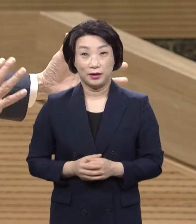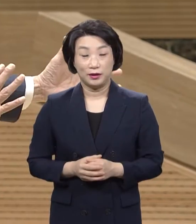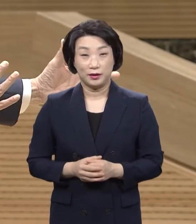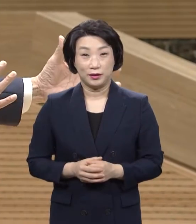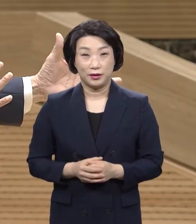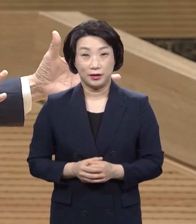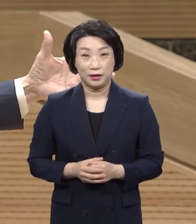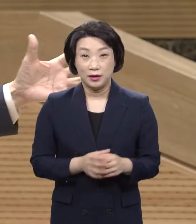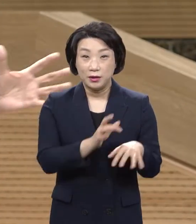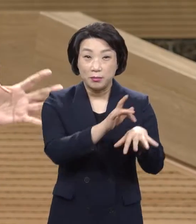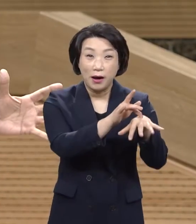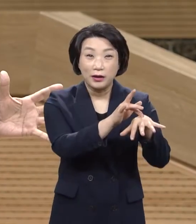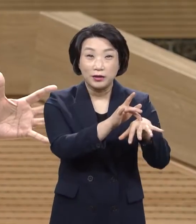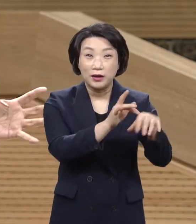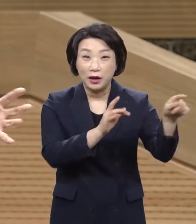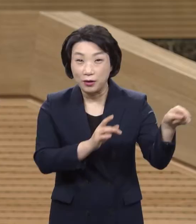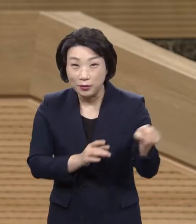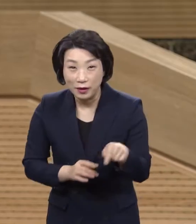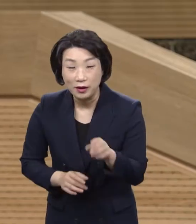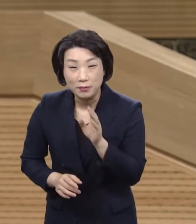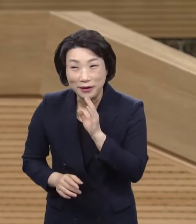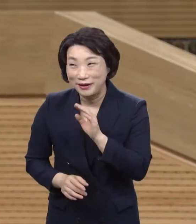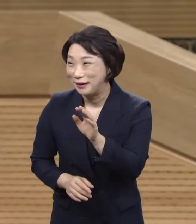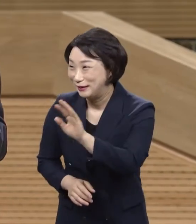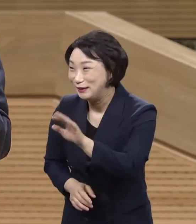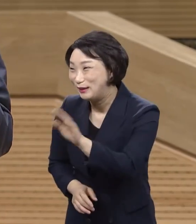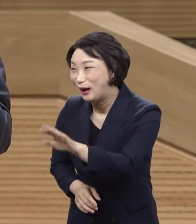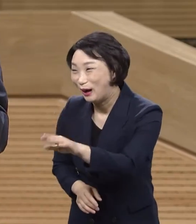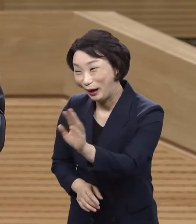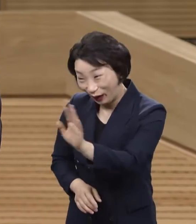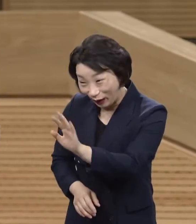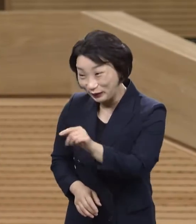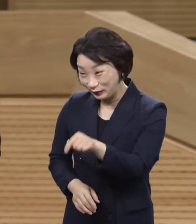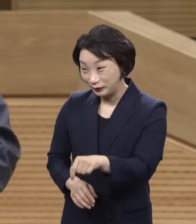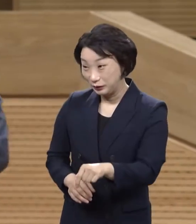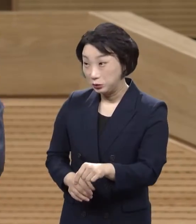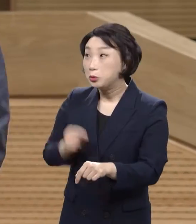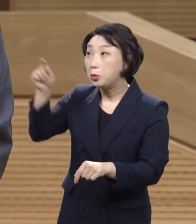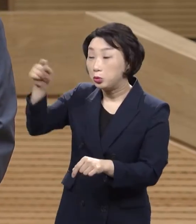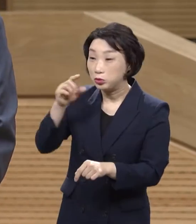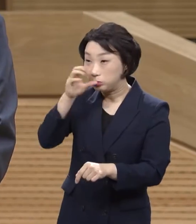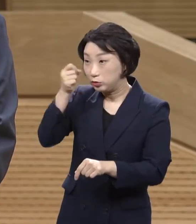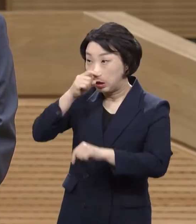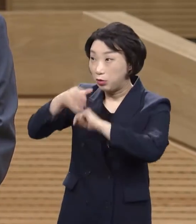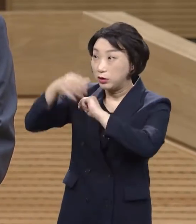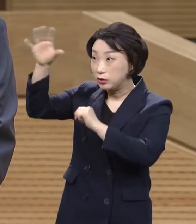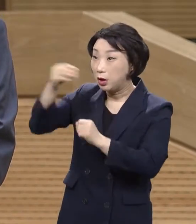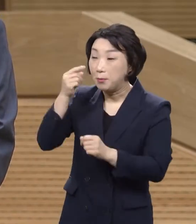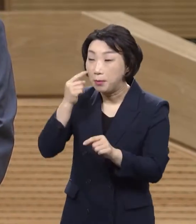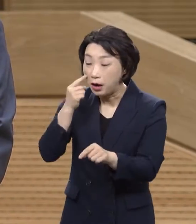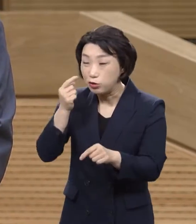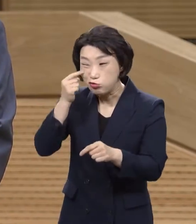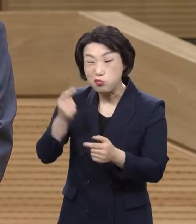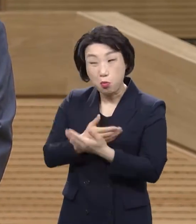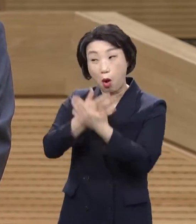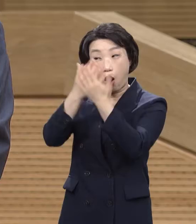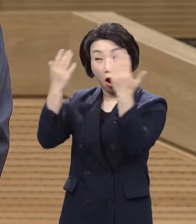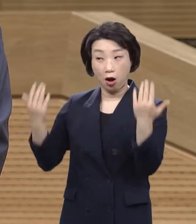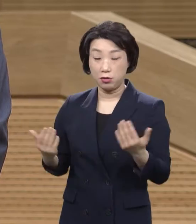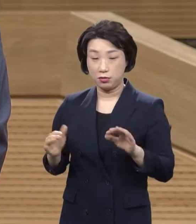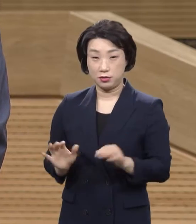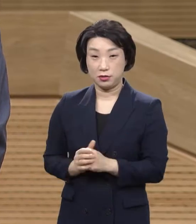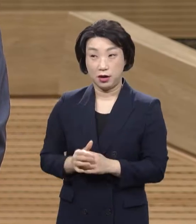그런데 마귀가 와서 아니야, 네가 먹으면 눈이